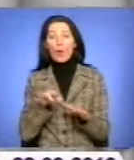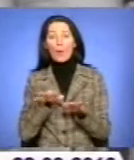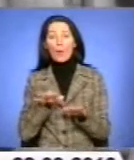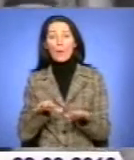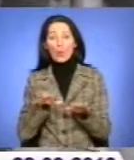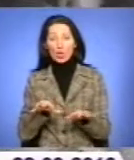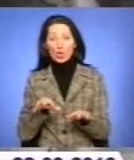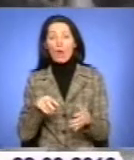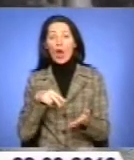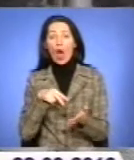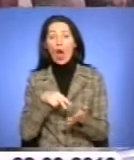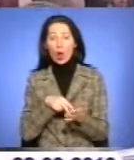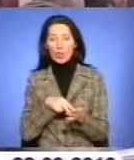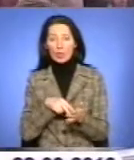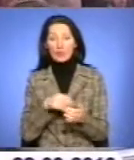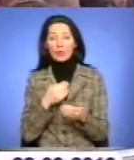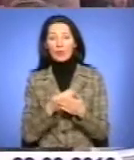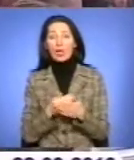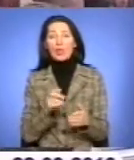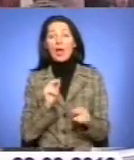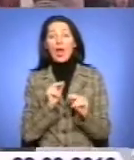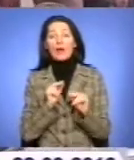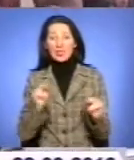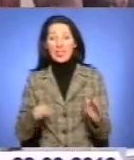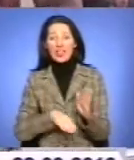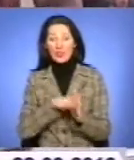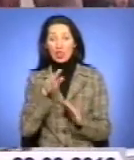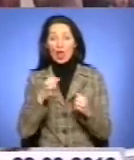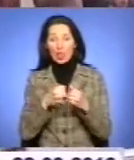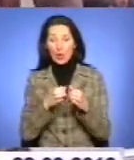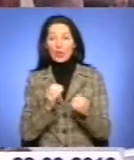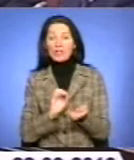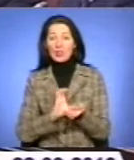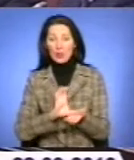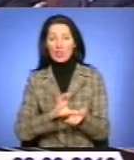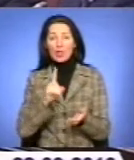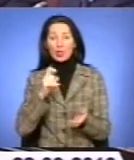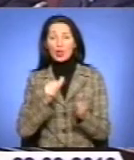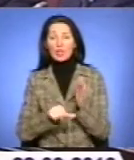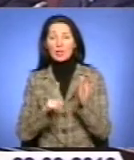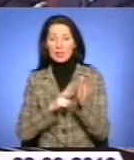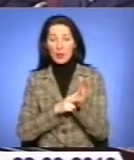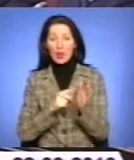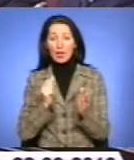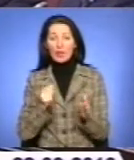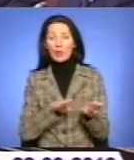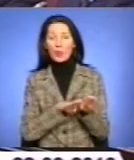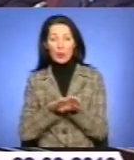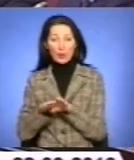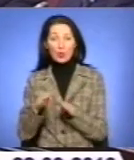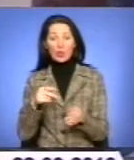посадовий оклад провідного бібліотекаря та вчителя вищої категорії збільшиться на 167 гривень порівняно з окладом, встановленими